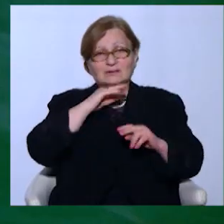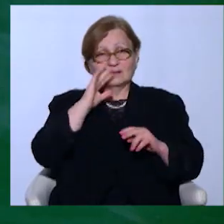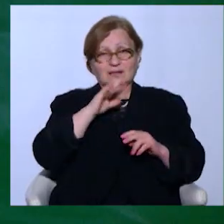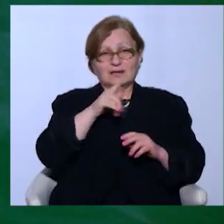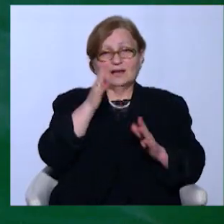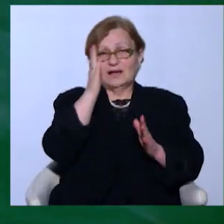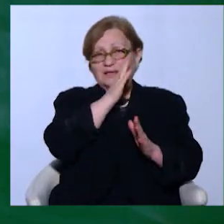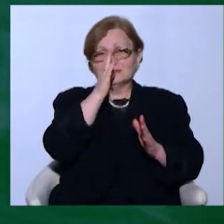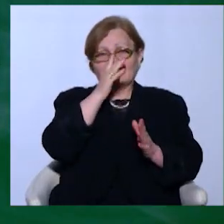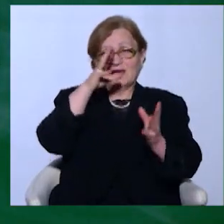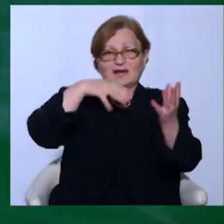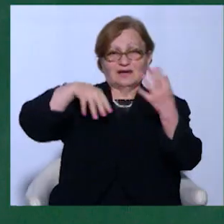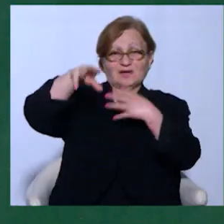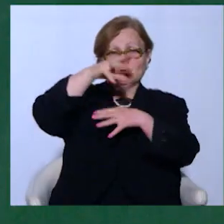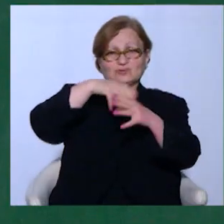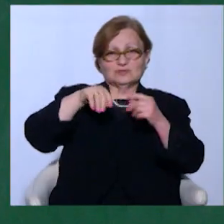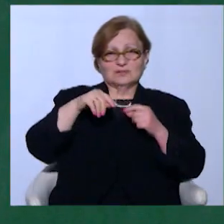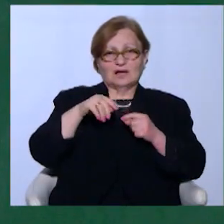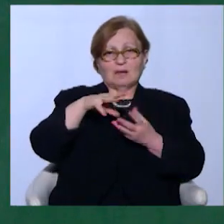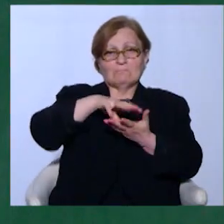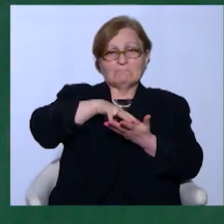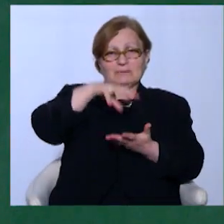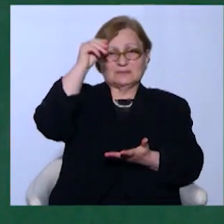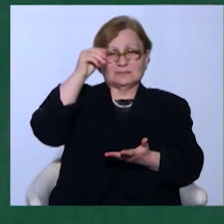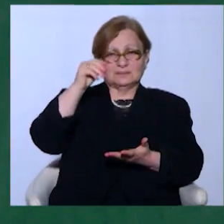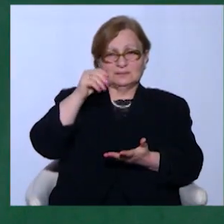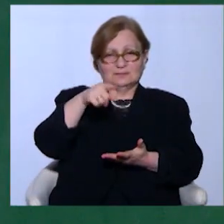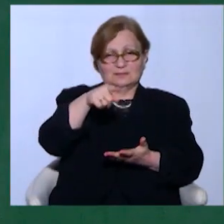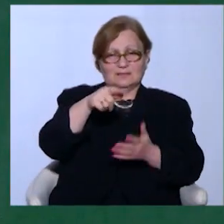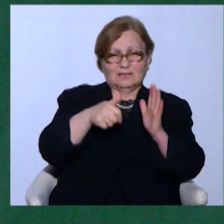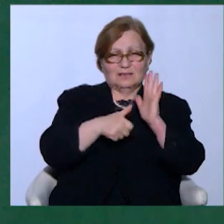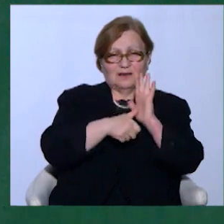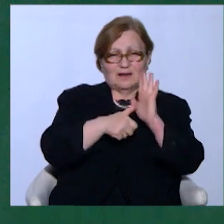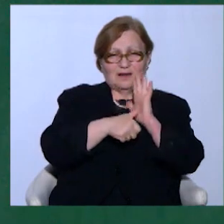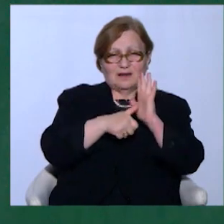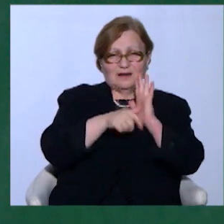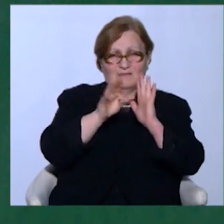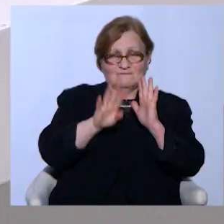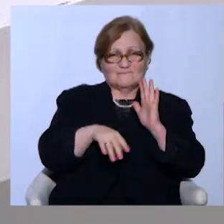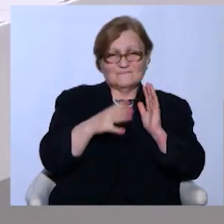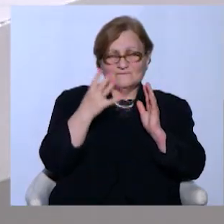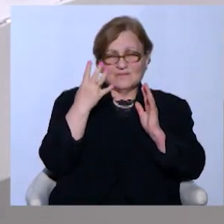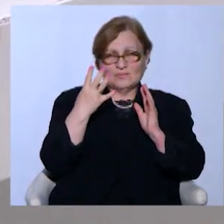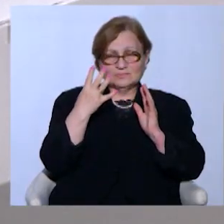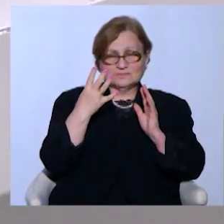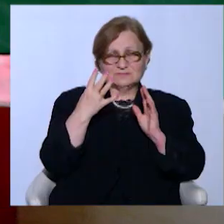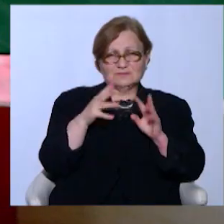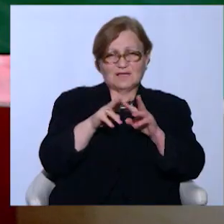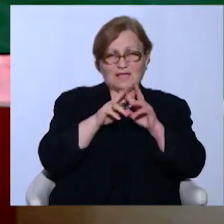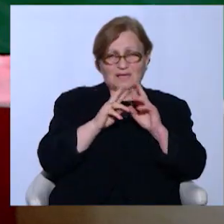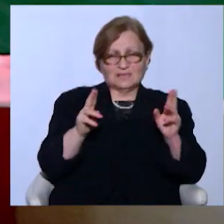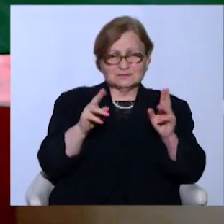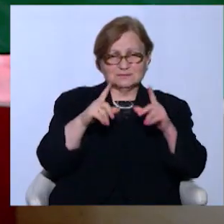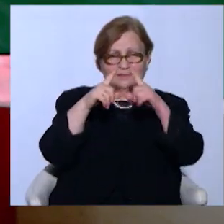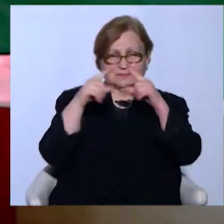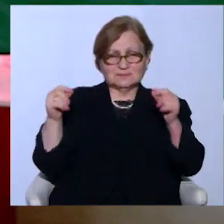სულ სხვაგან იყო პასუხი. პირამიდა ექვსი ღერით გამოგვდის ოთხი ზუსტად ერთი ზომის